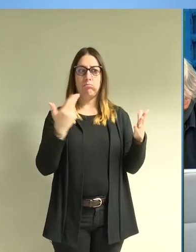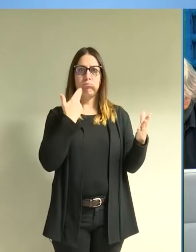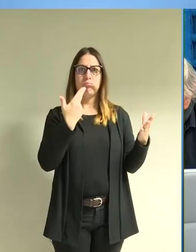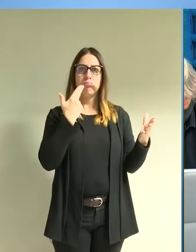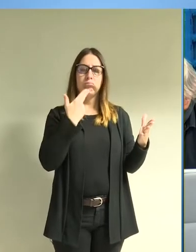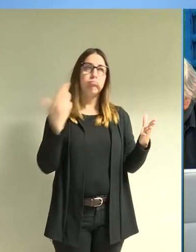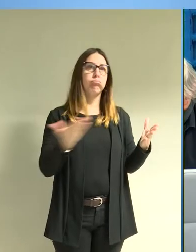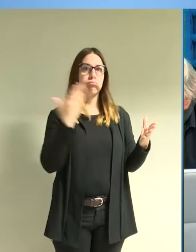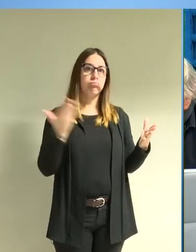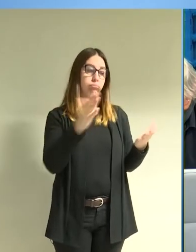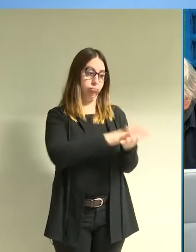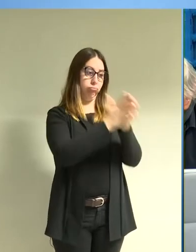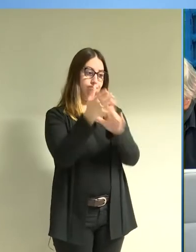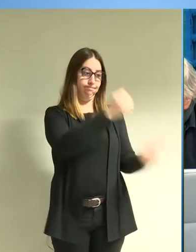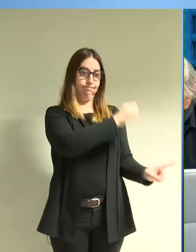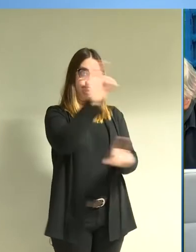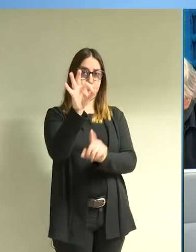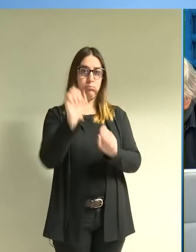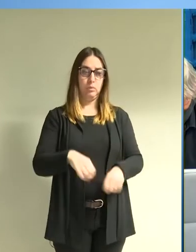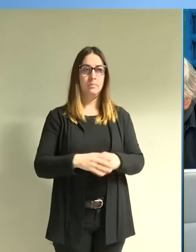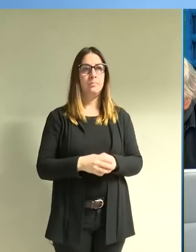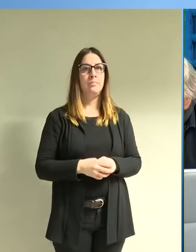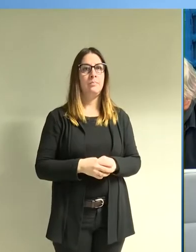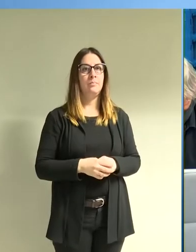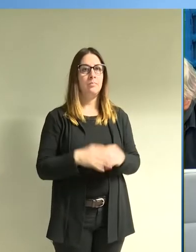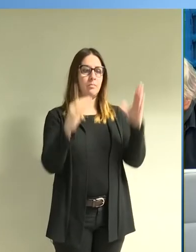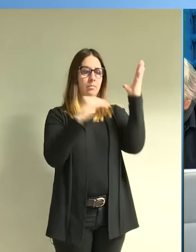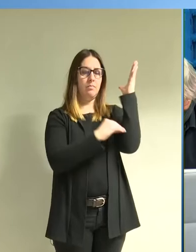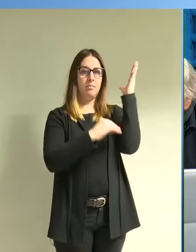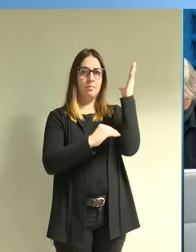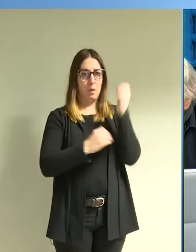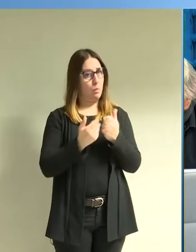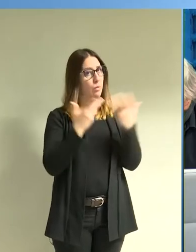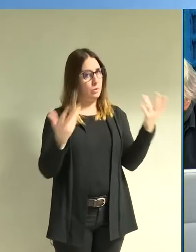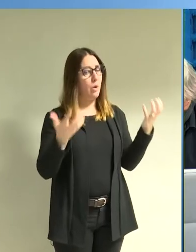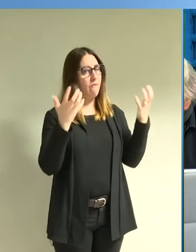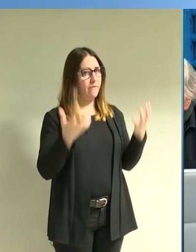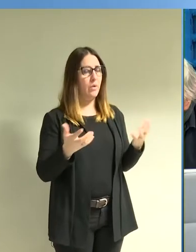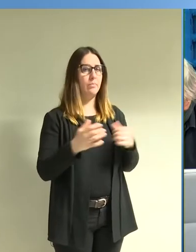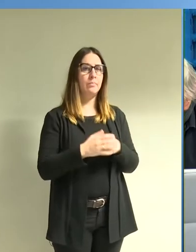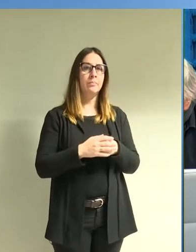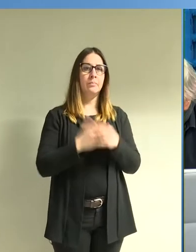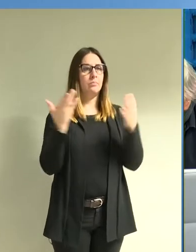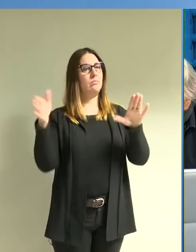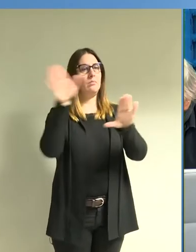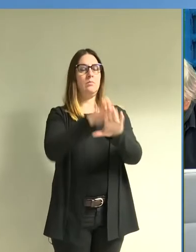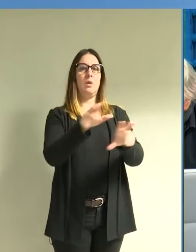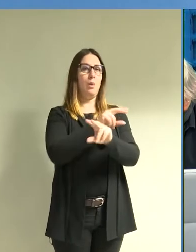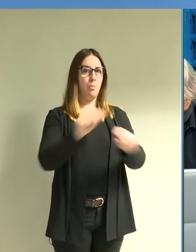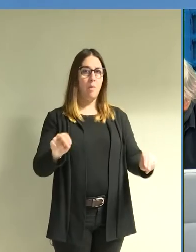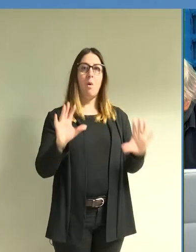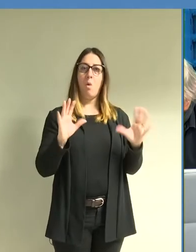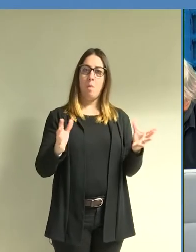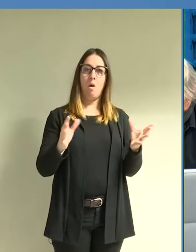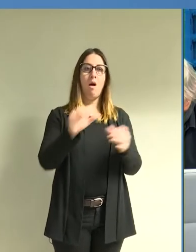nous proposons donc quelques noms du groupe dans quelques amendements au voeu de manière à le mettre à jour en fonction donc de cette annonce sur